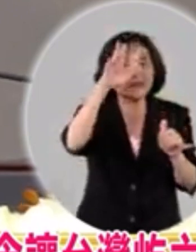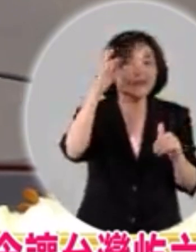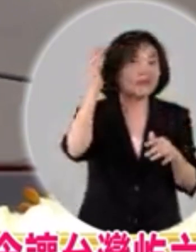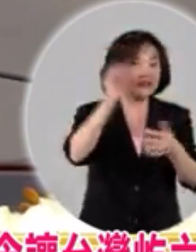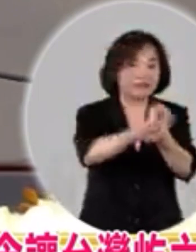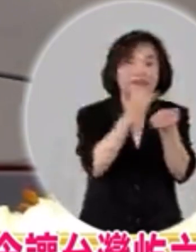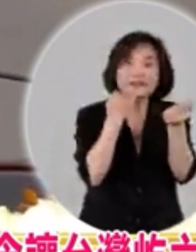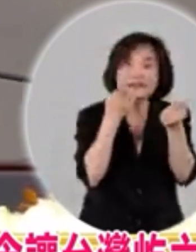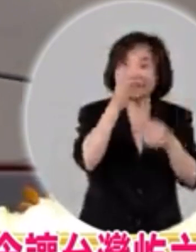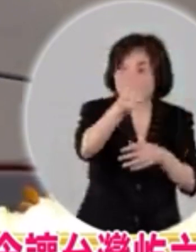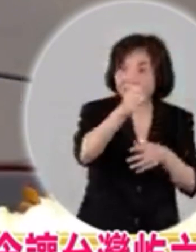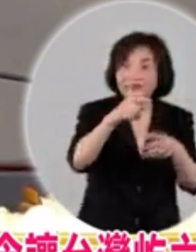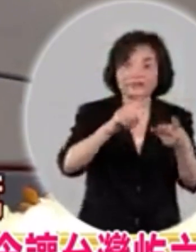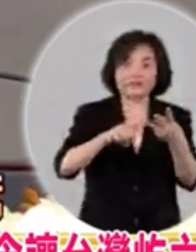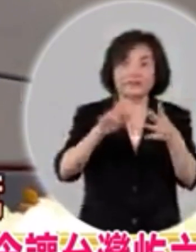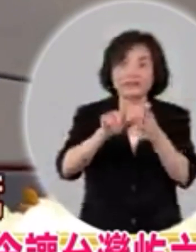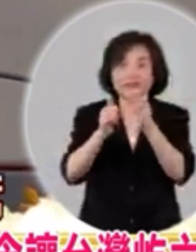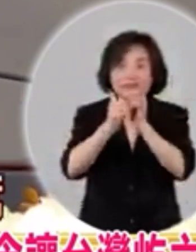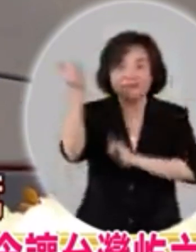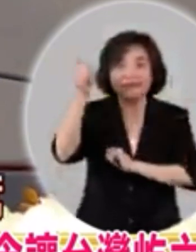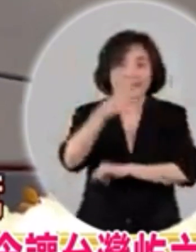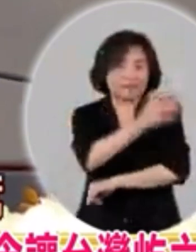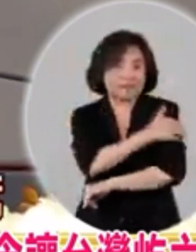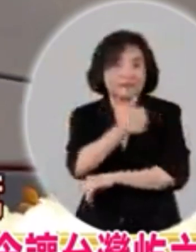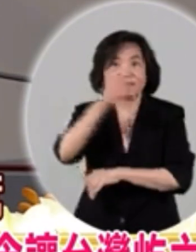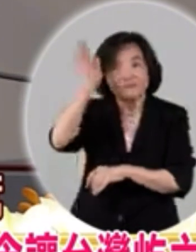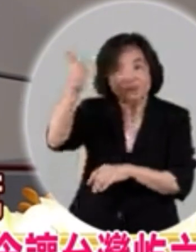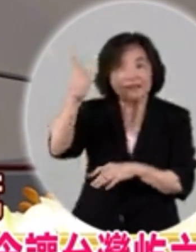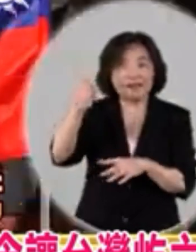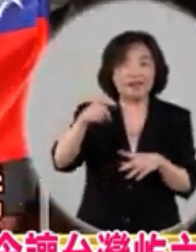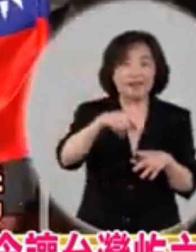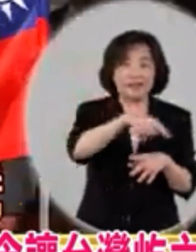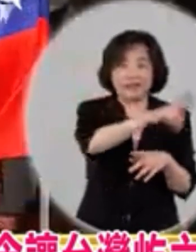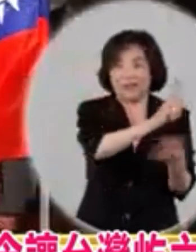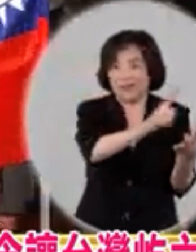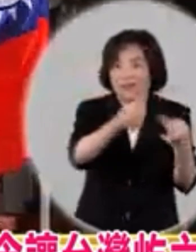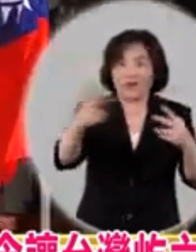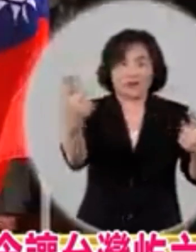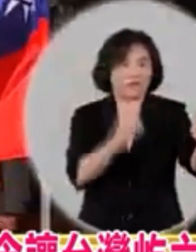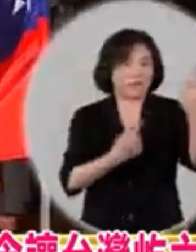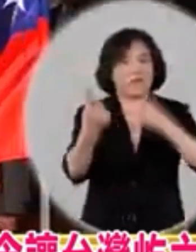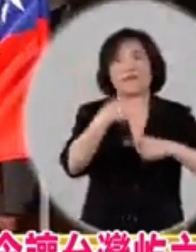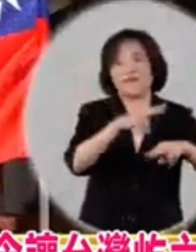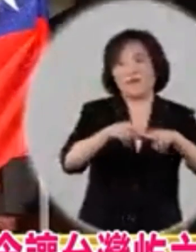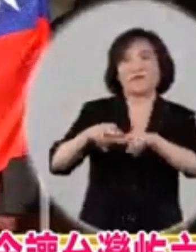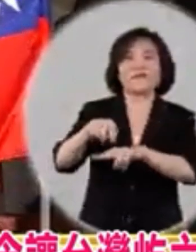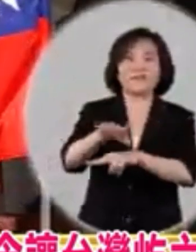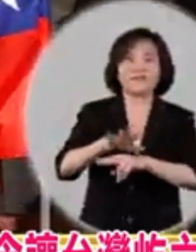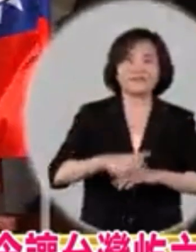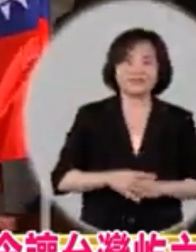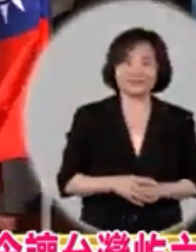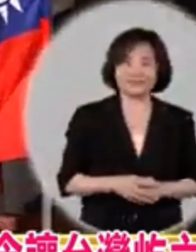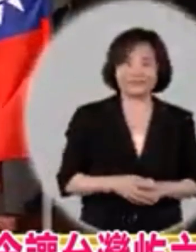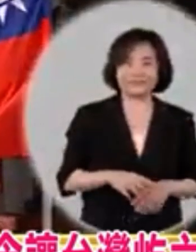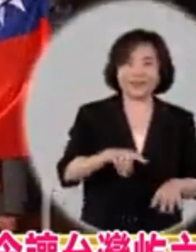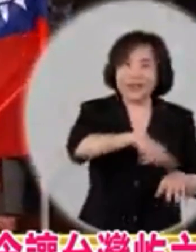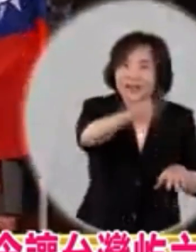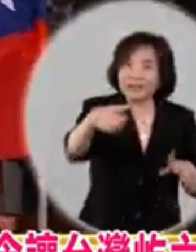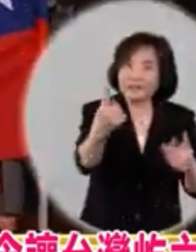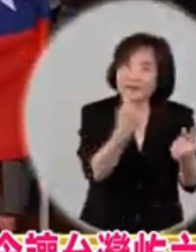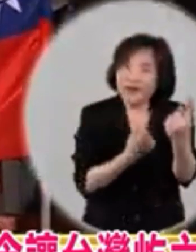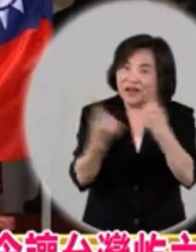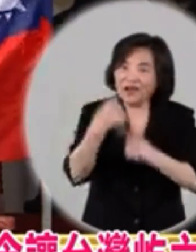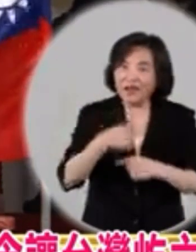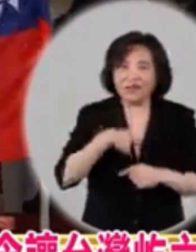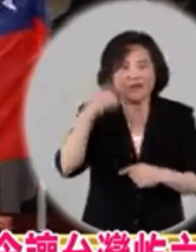席、时代力量陈椒华主席都在现场，各位的出席